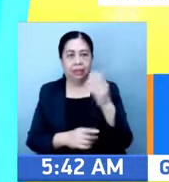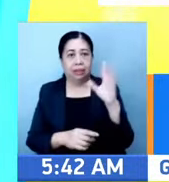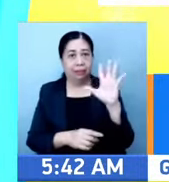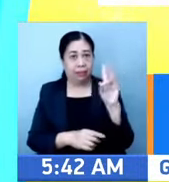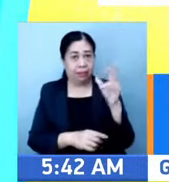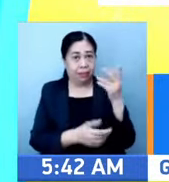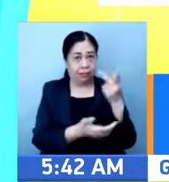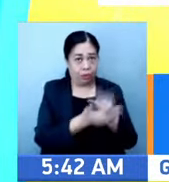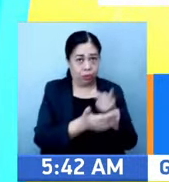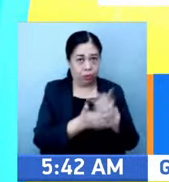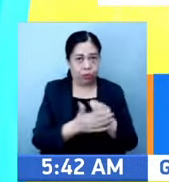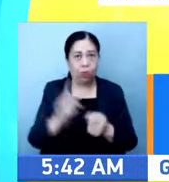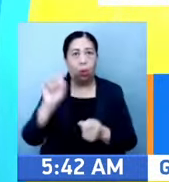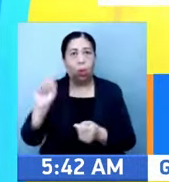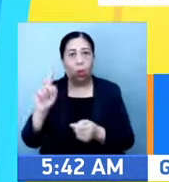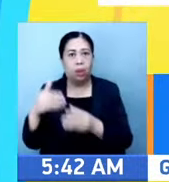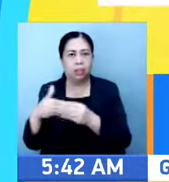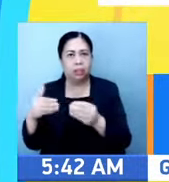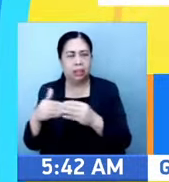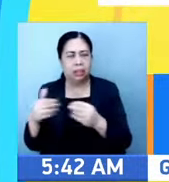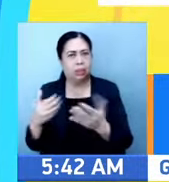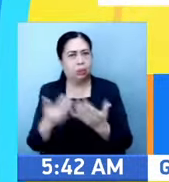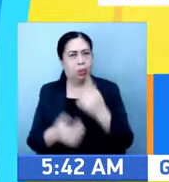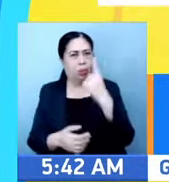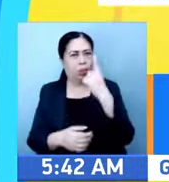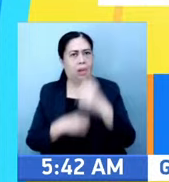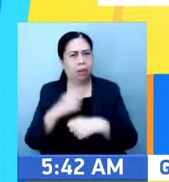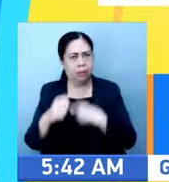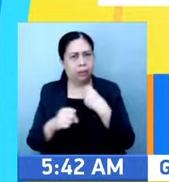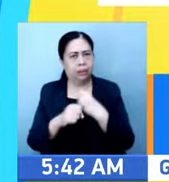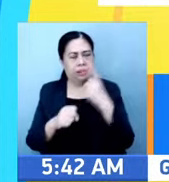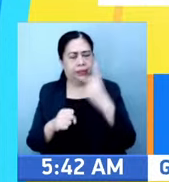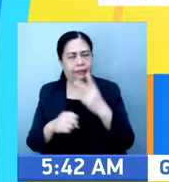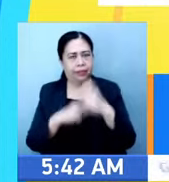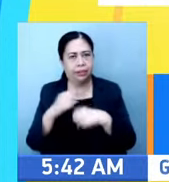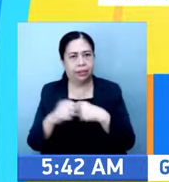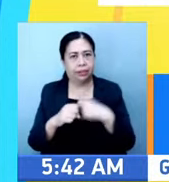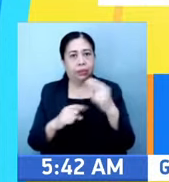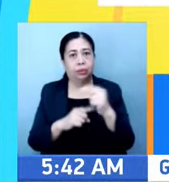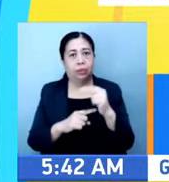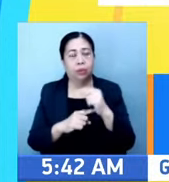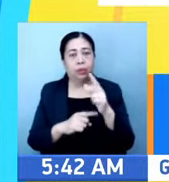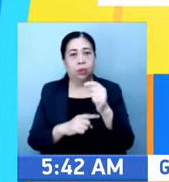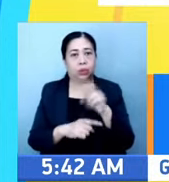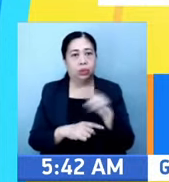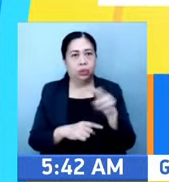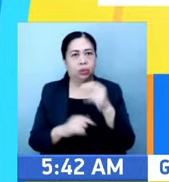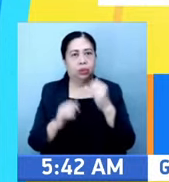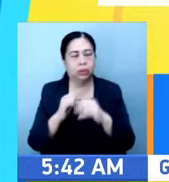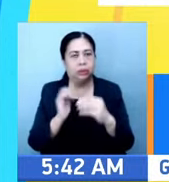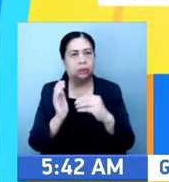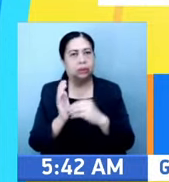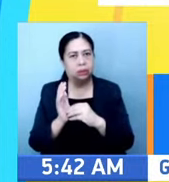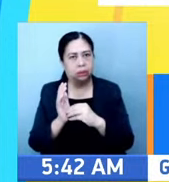na halos isa't kalahating taon. November 22, 2022 nang huling nakapagtala ng